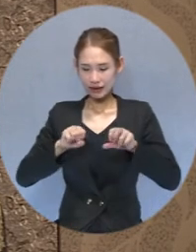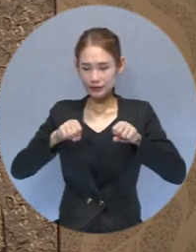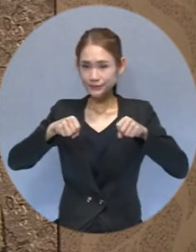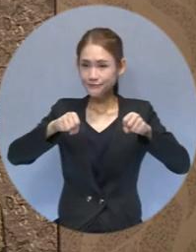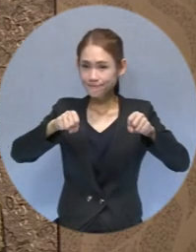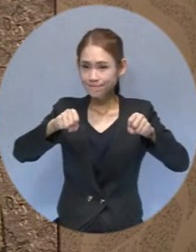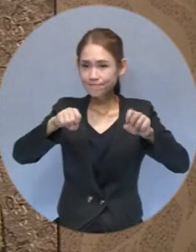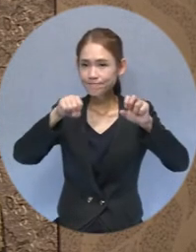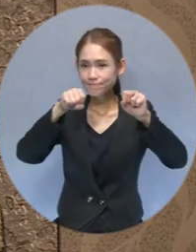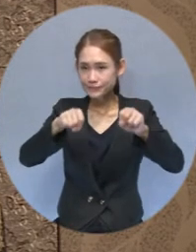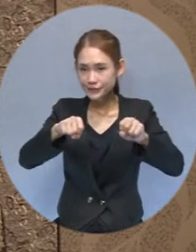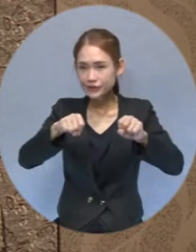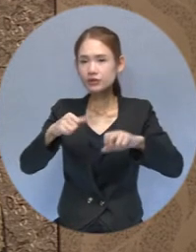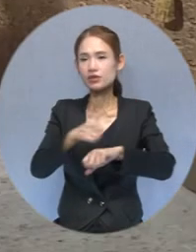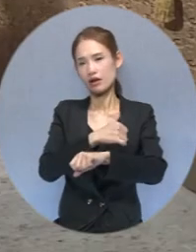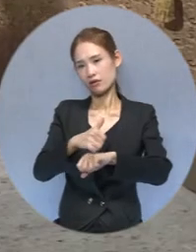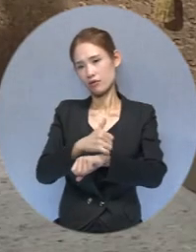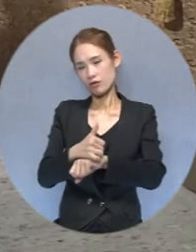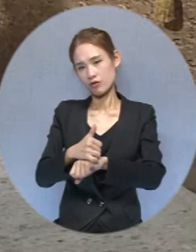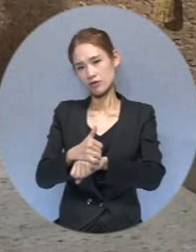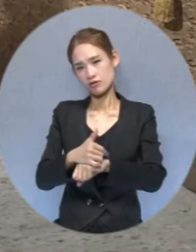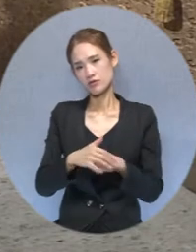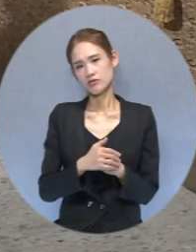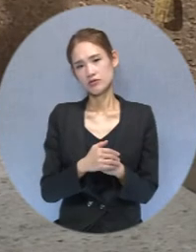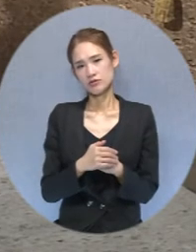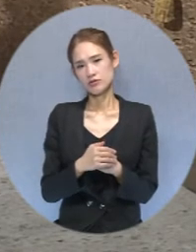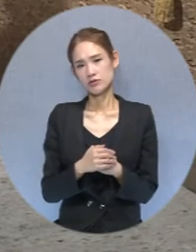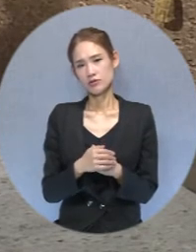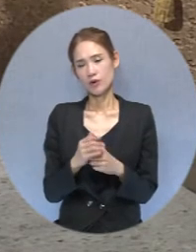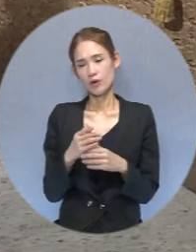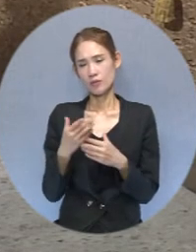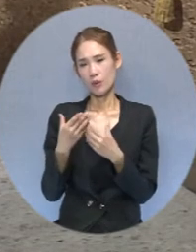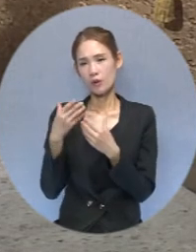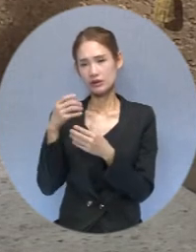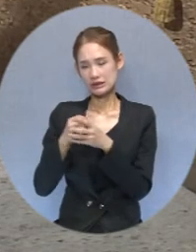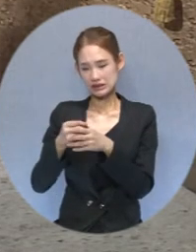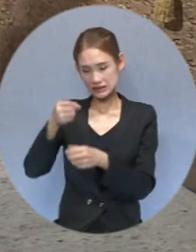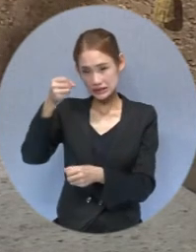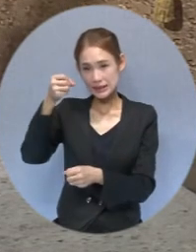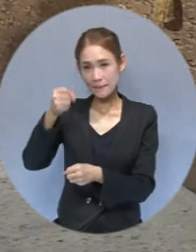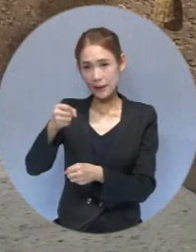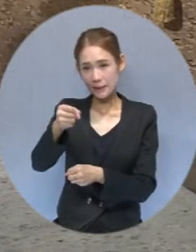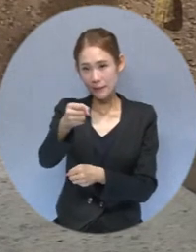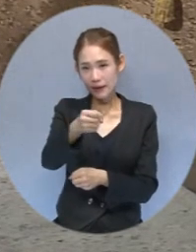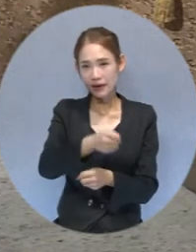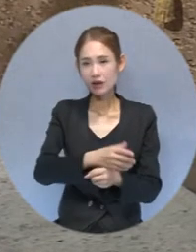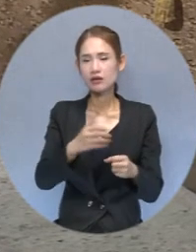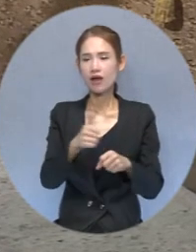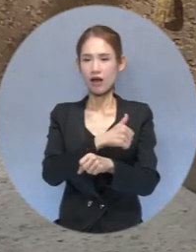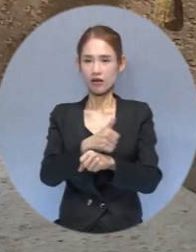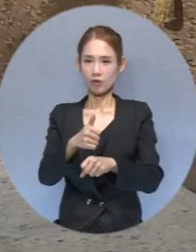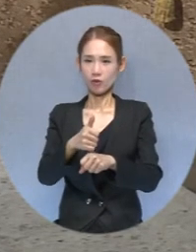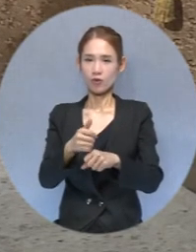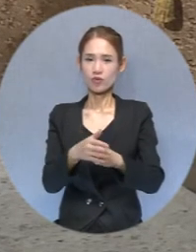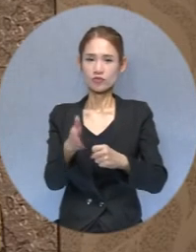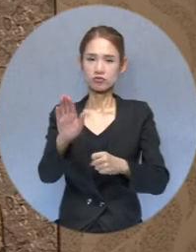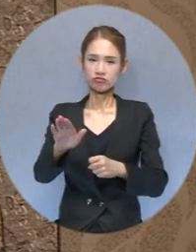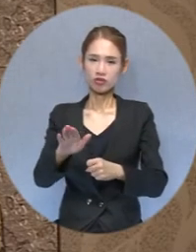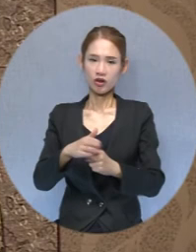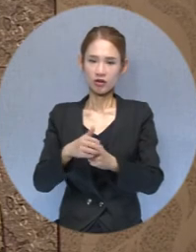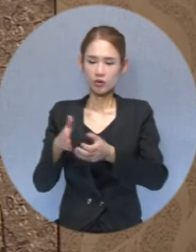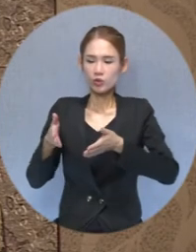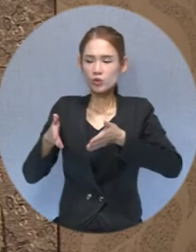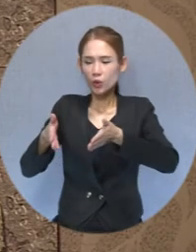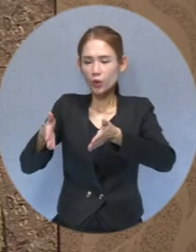보행기를 많이 이제 이용해서 다니시는 우리 어르신들도 계시는데, 네, 또 지팡이를 짚는 분들도 네, 계시고, 도로에 이상한 물건들이